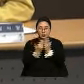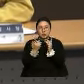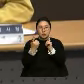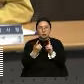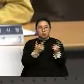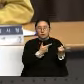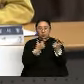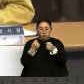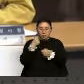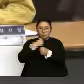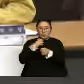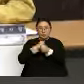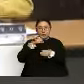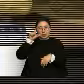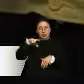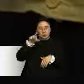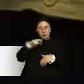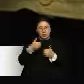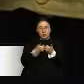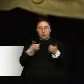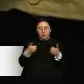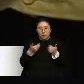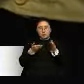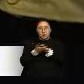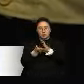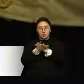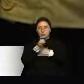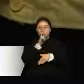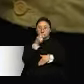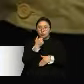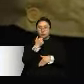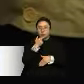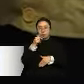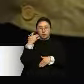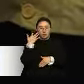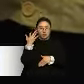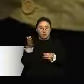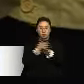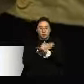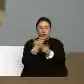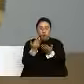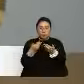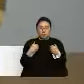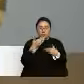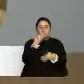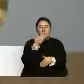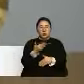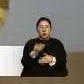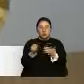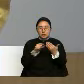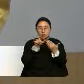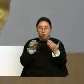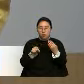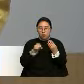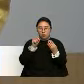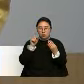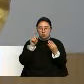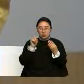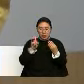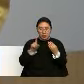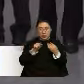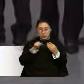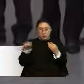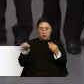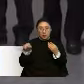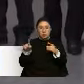대상으로 일괄 제작한 카드를 별도 카드 발급 신청 없이 14일부터 지급합니다. 4월 1일 24시